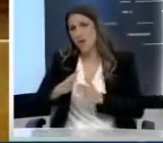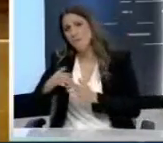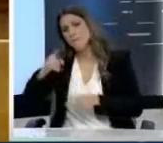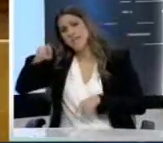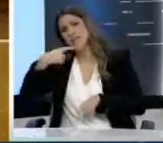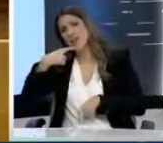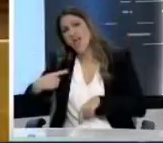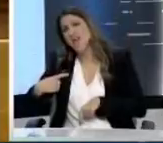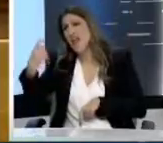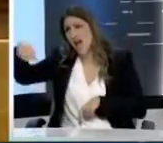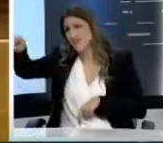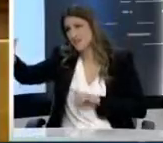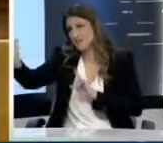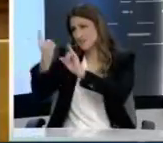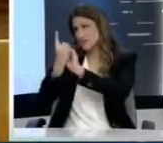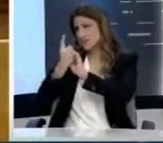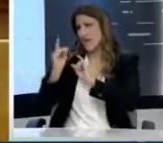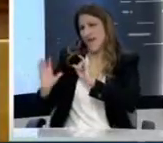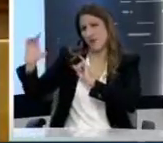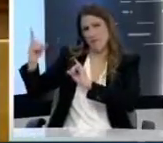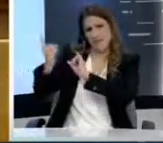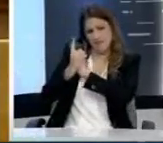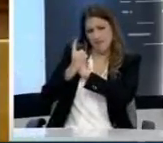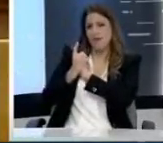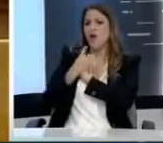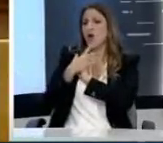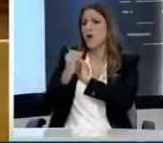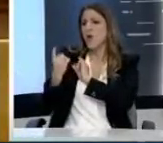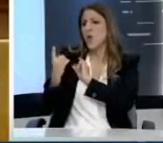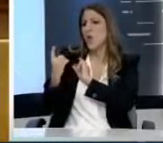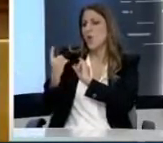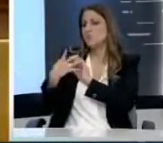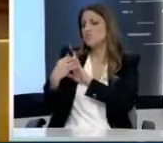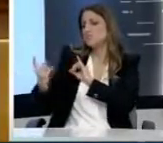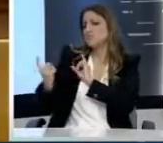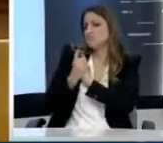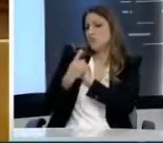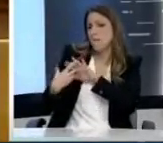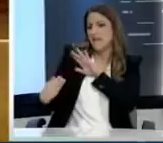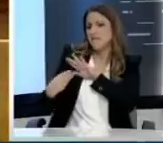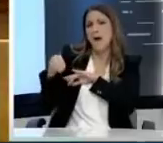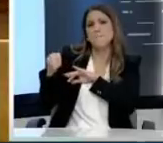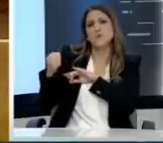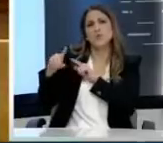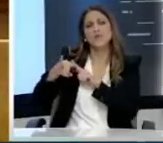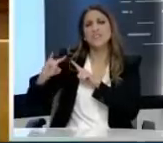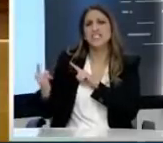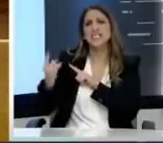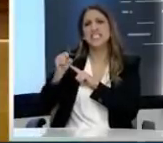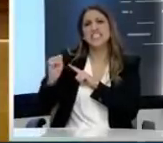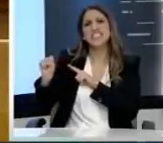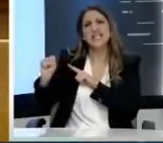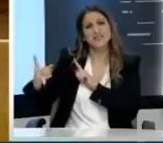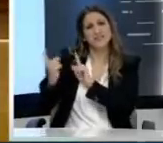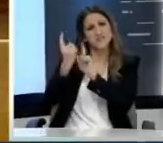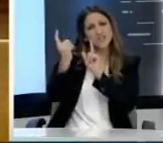μας είπαν ότι μας πλησιάζουν ο Μοσκοβισί ή μας πλησιάζει ο Σάντσες, ο Κώστα,